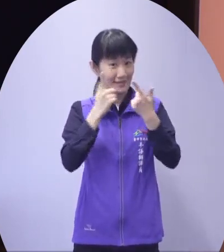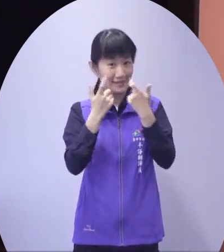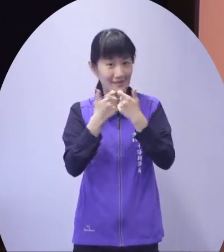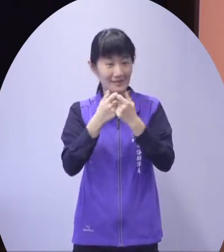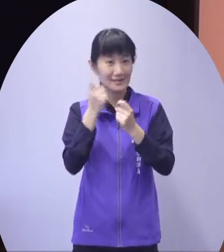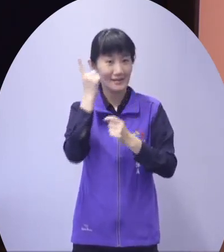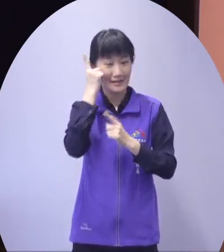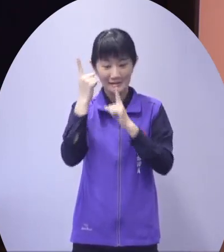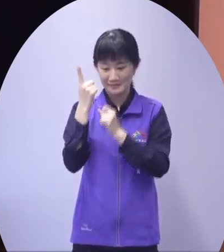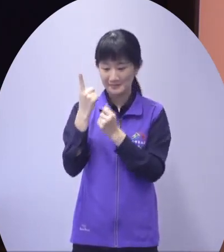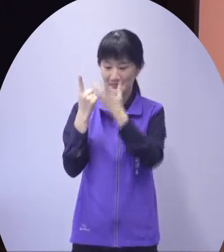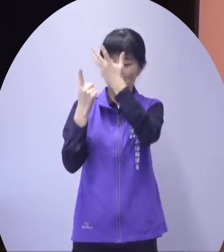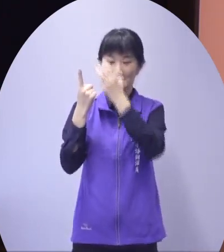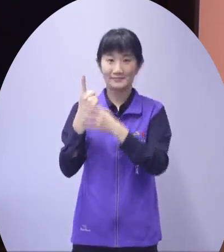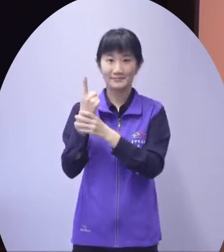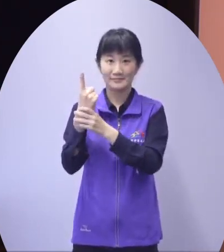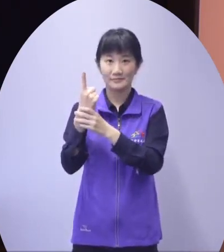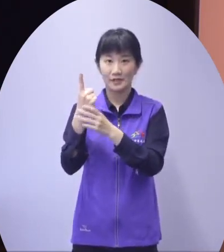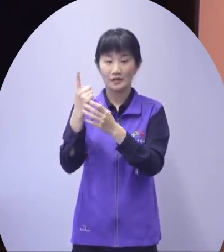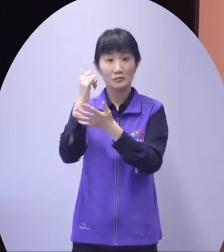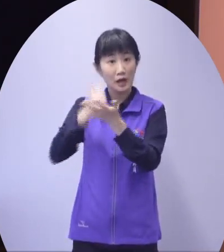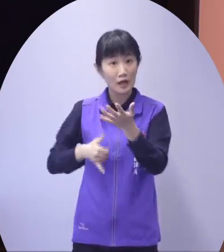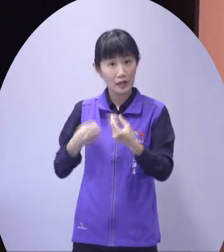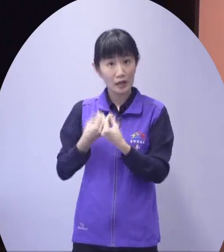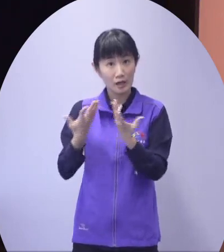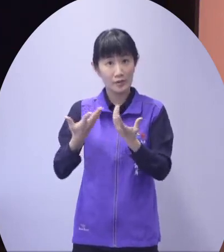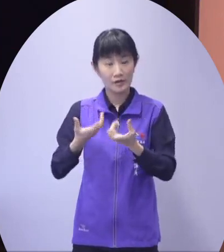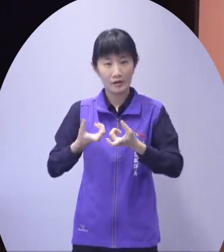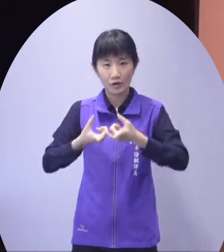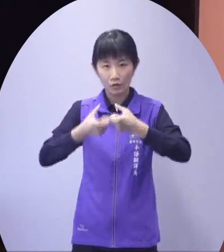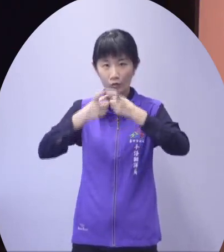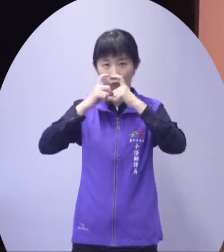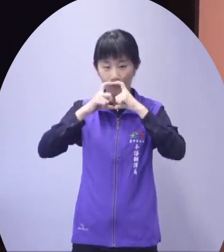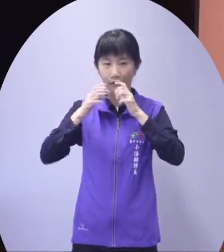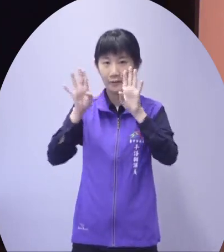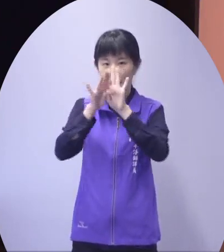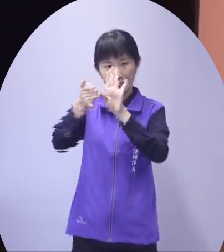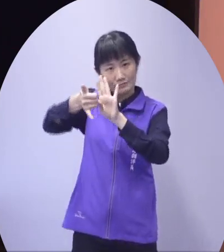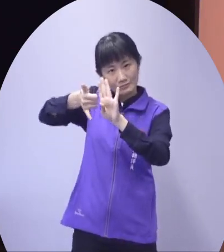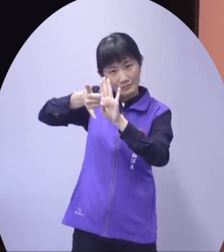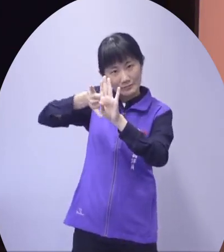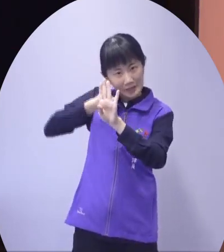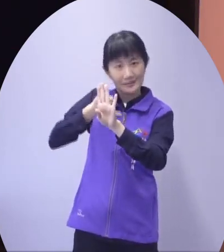呢，只要很简单回到你的原点，走出这个门就可以